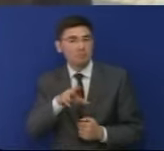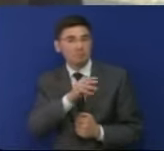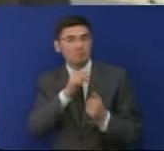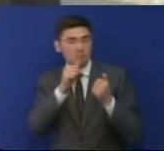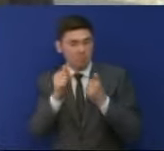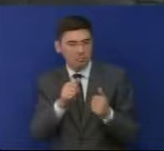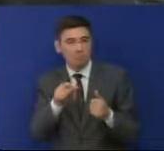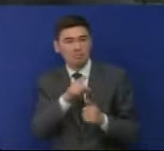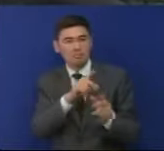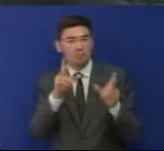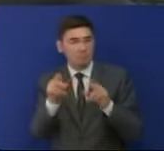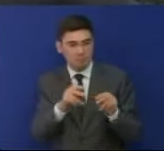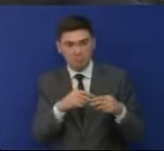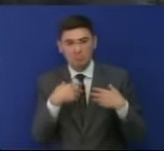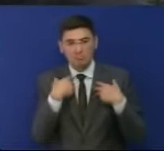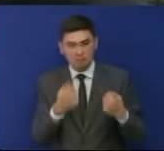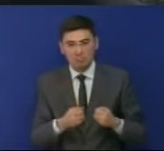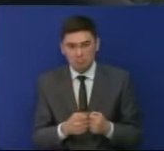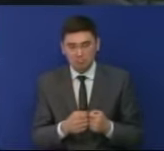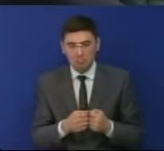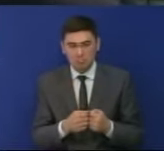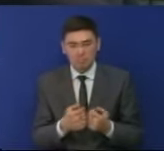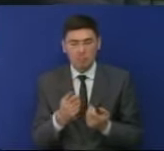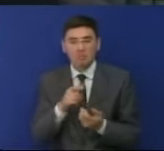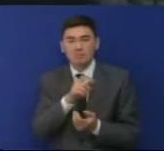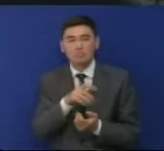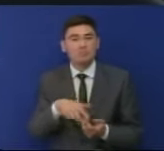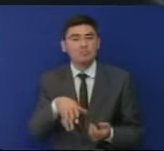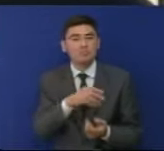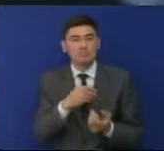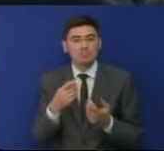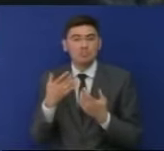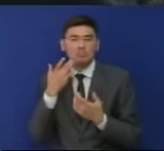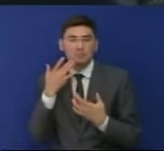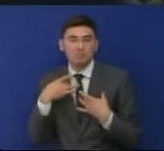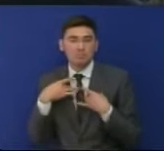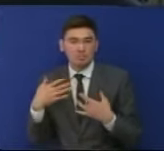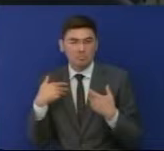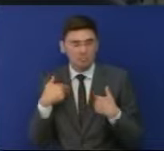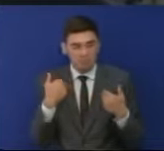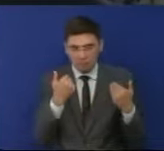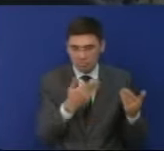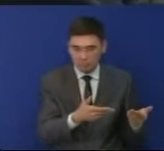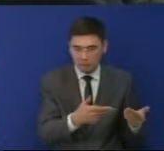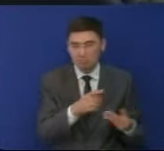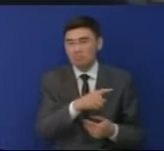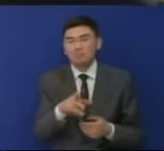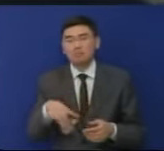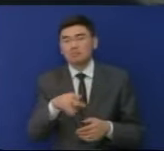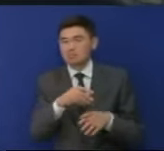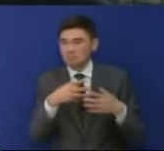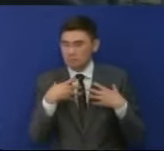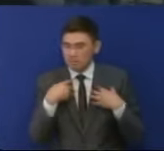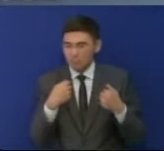были счастливы, здоровы. Поздравляю всех горожан с этим праздником. Желаю им здоровья,